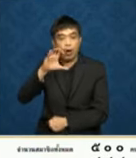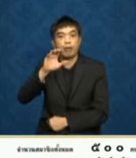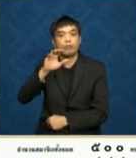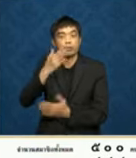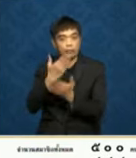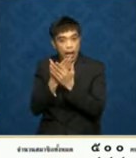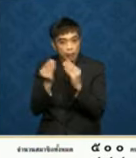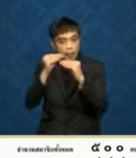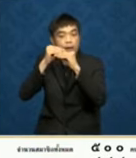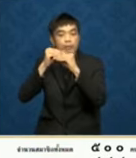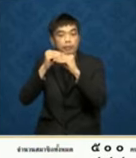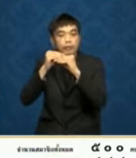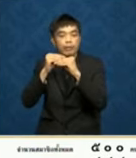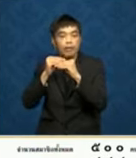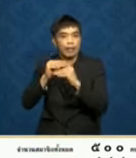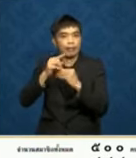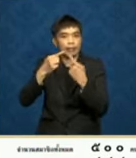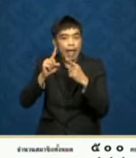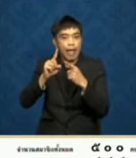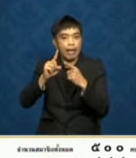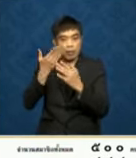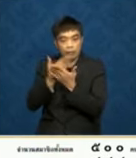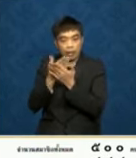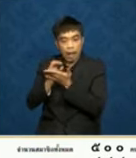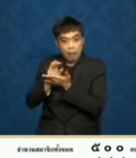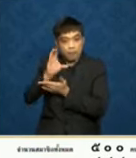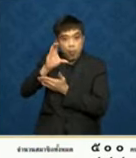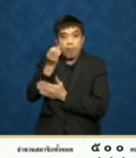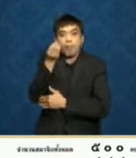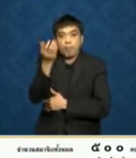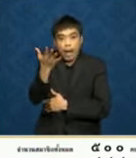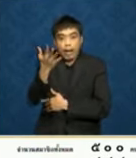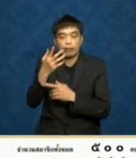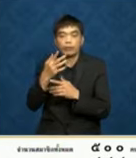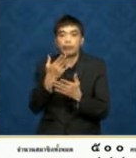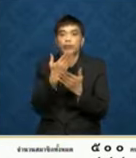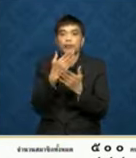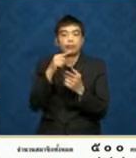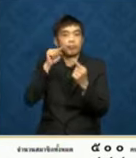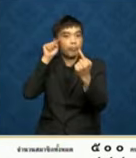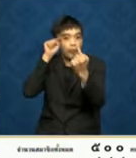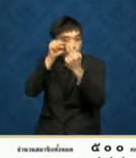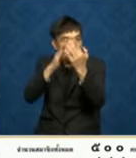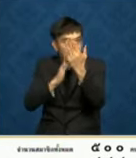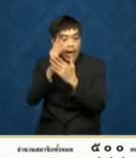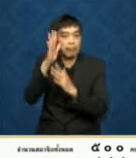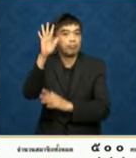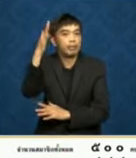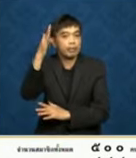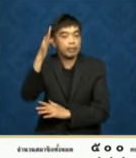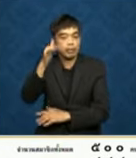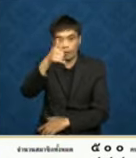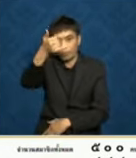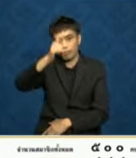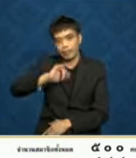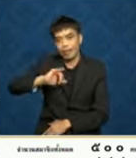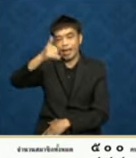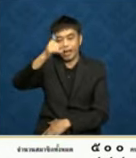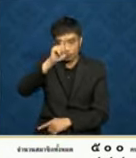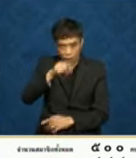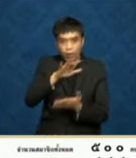ทก็ไมได้แลวเราจะประสบคามสำเร็จในการผลกดนรัฐบาล Digitalถ้าเราไมมการวแผนที่ดีก่อนทจะตั้งงบปมาณ